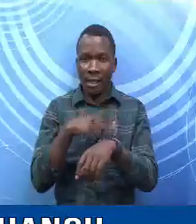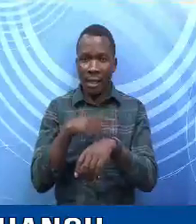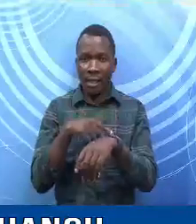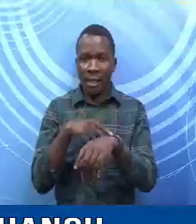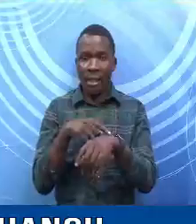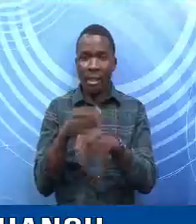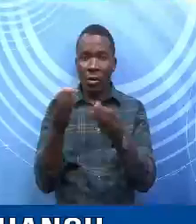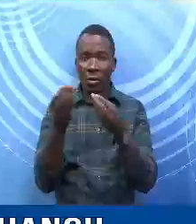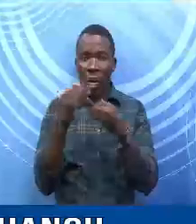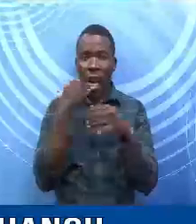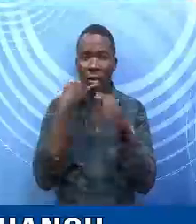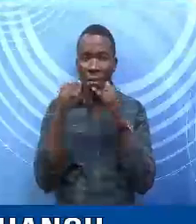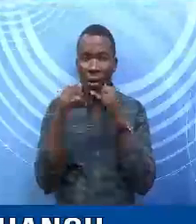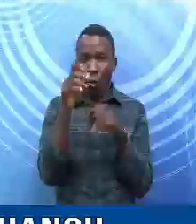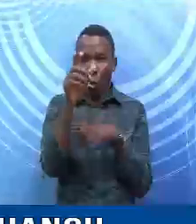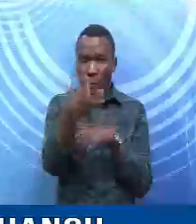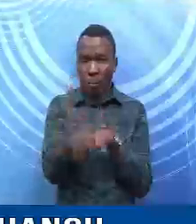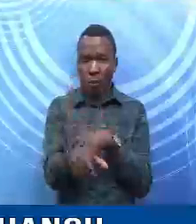twahawe amakuru n'umuntu